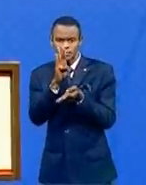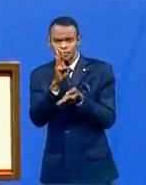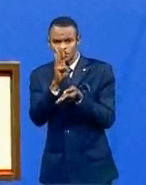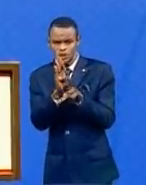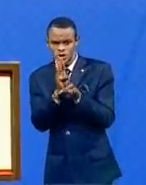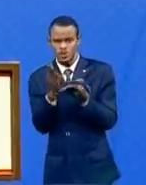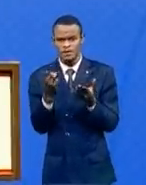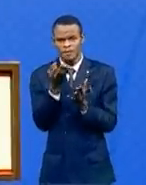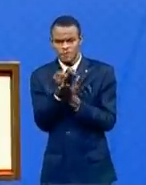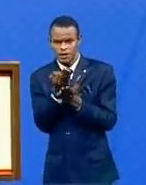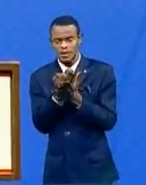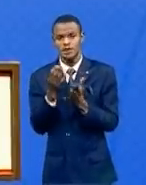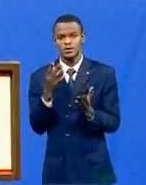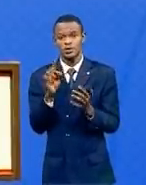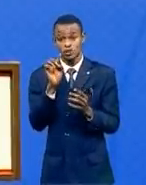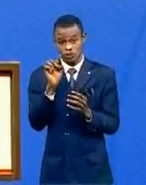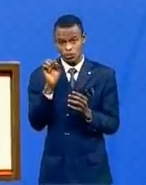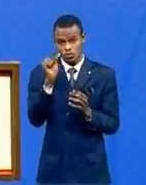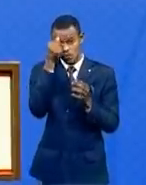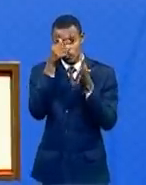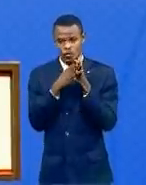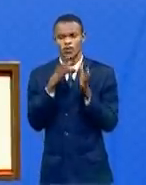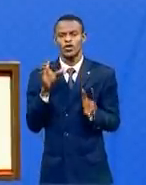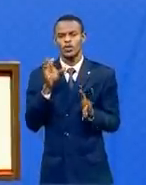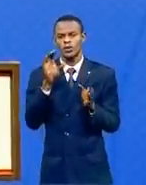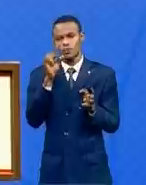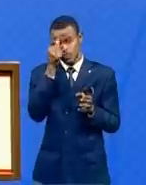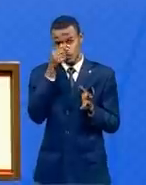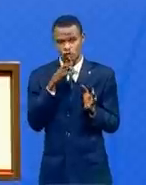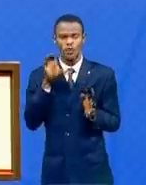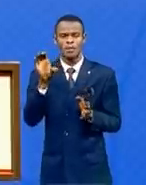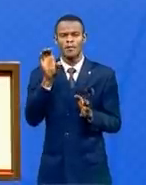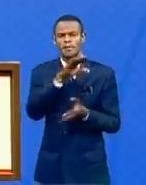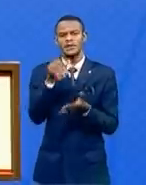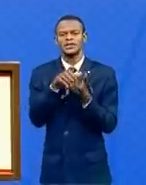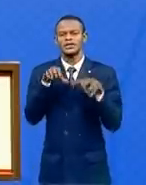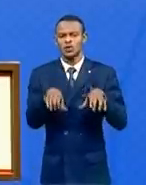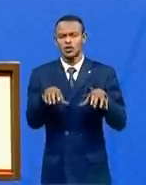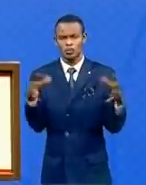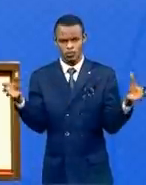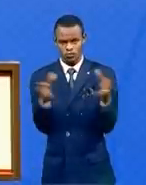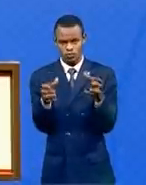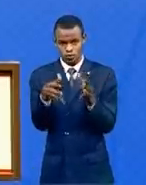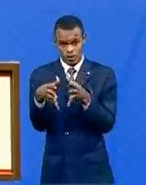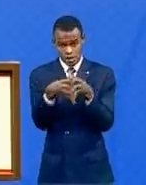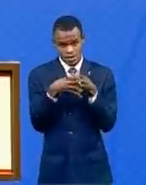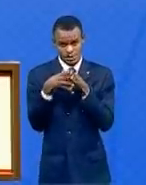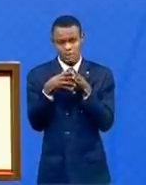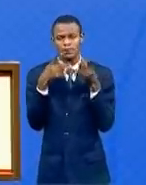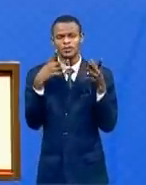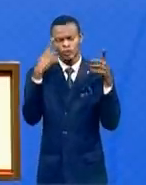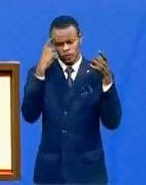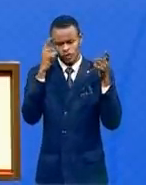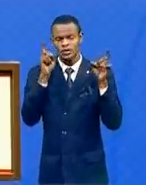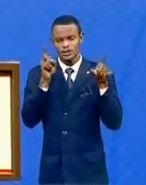la gouverneure de la Banque centrale du Congo. Ils ont convenu d'une observation scrupuleuse du plan